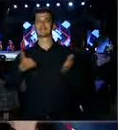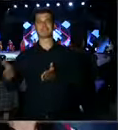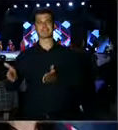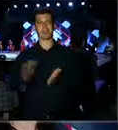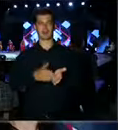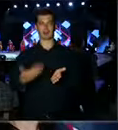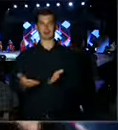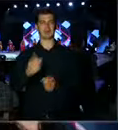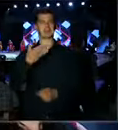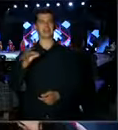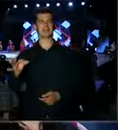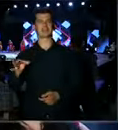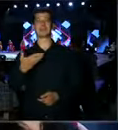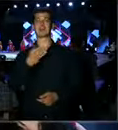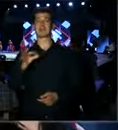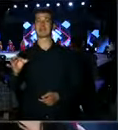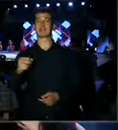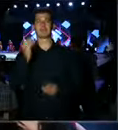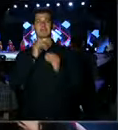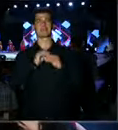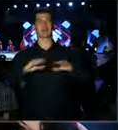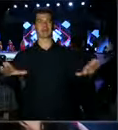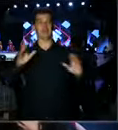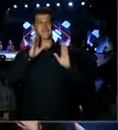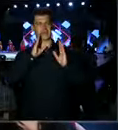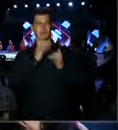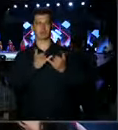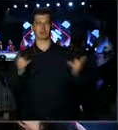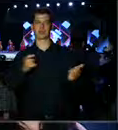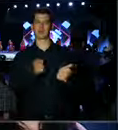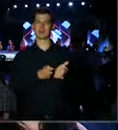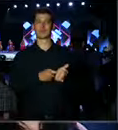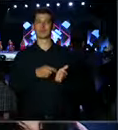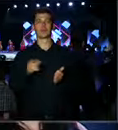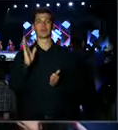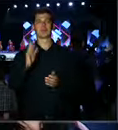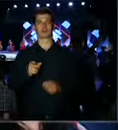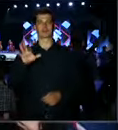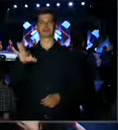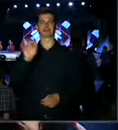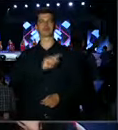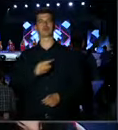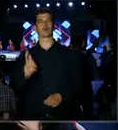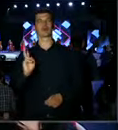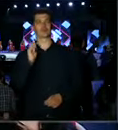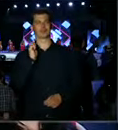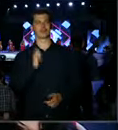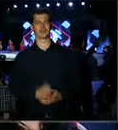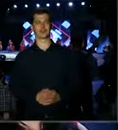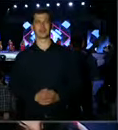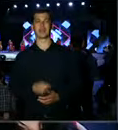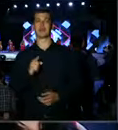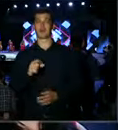kolejnej miss. Miss Mediów Społecznościowych. Taki tytuł w tej chwili nadamy.